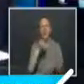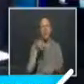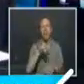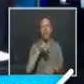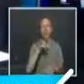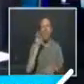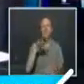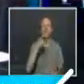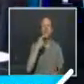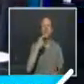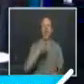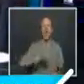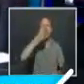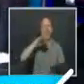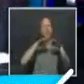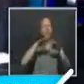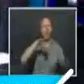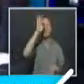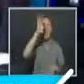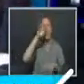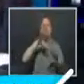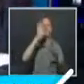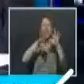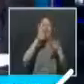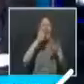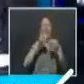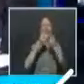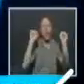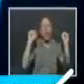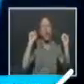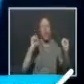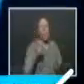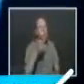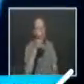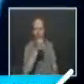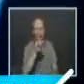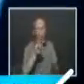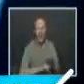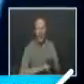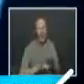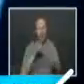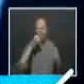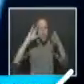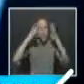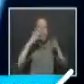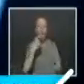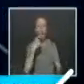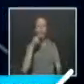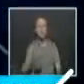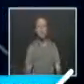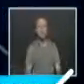ממשלה שנבחר בבחירות דמוקרטיות. זה לא, אבל זה לא נכון. חבר'ה, זה לא נכון. זה מטורף שאומרים